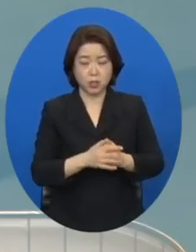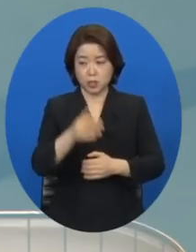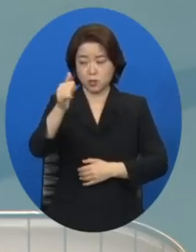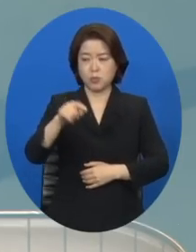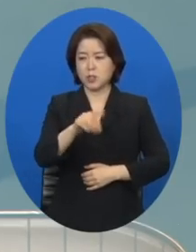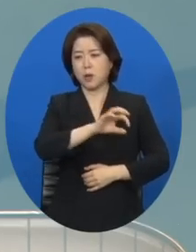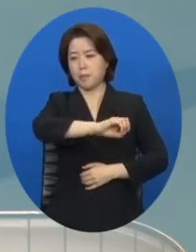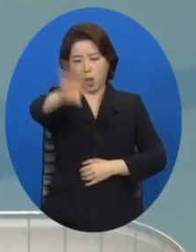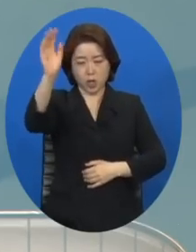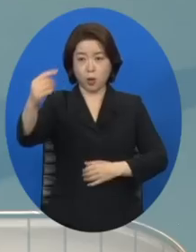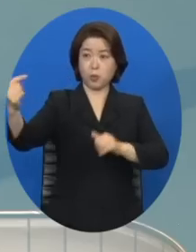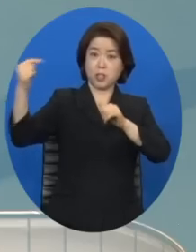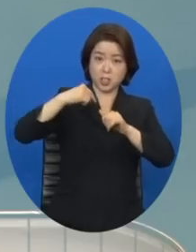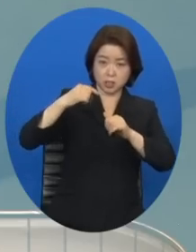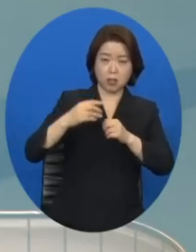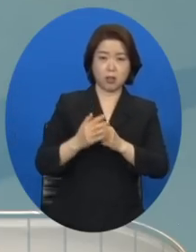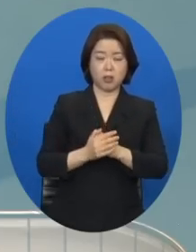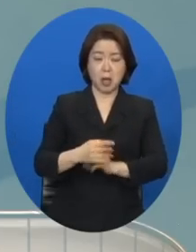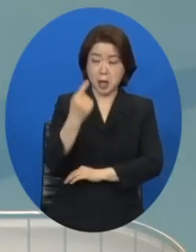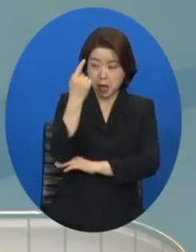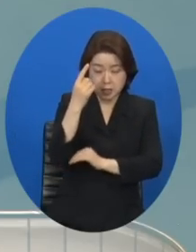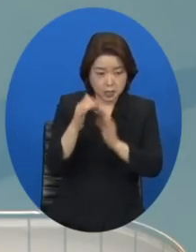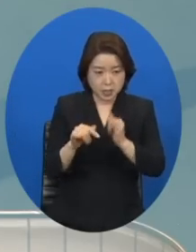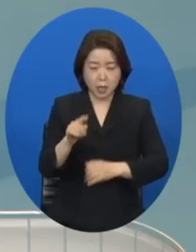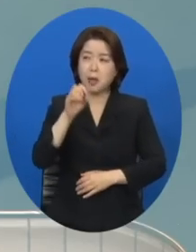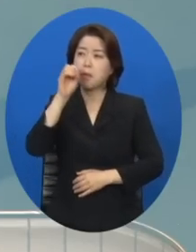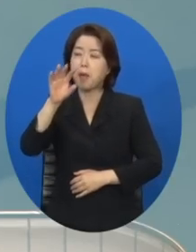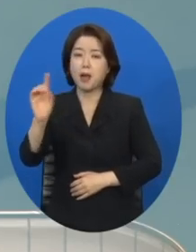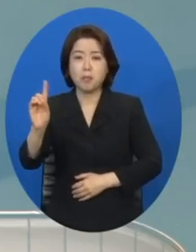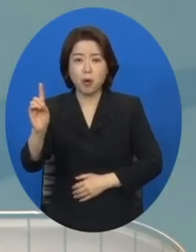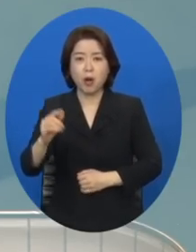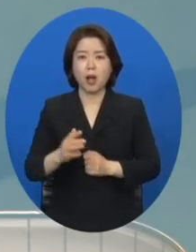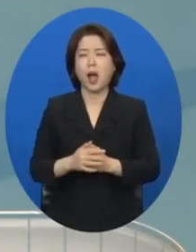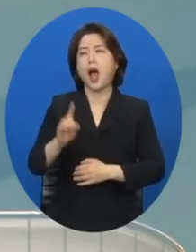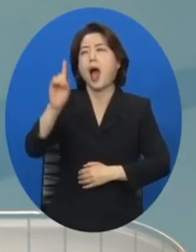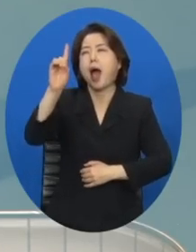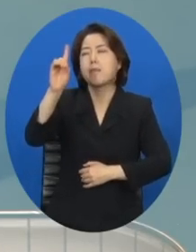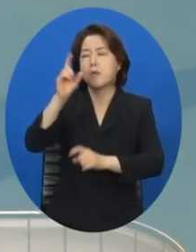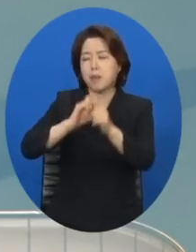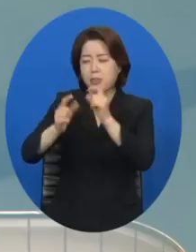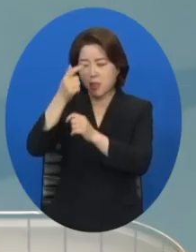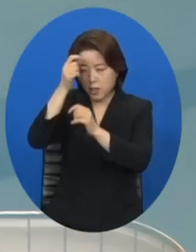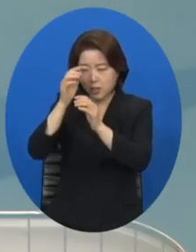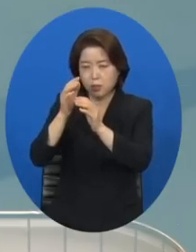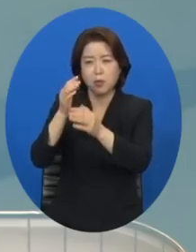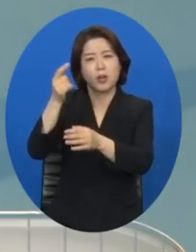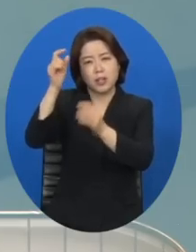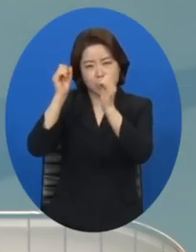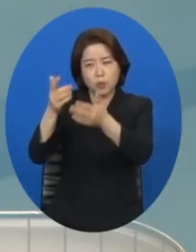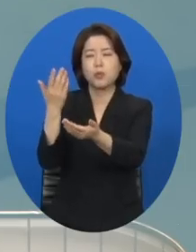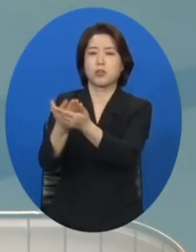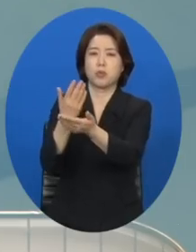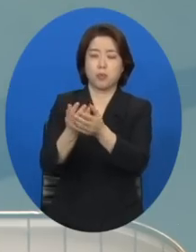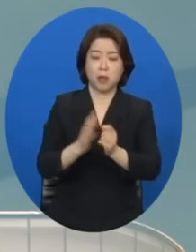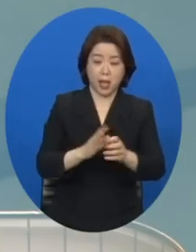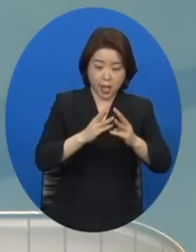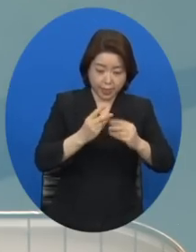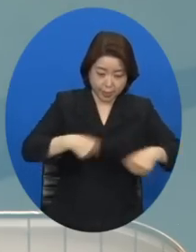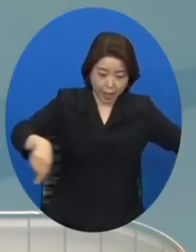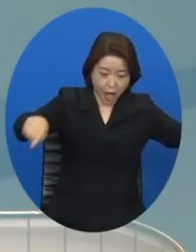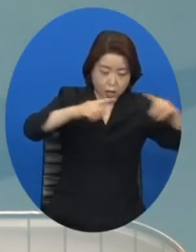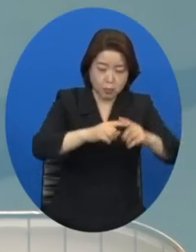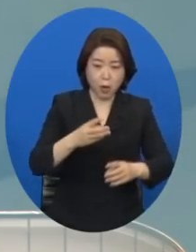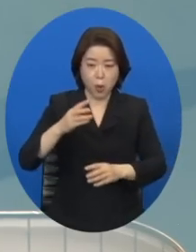버려 버리라고 했습니다 그랬더니 그 보던 주기가 하는 얘기가 있어요 한 번만 더 기회를 주십시오 제가 땅을 파고 걸음을